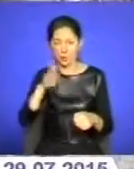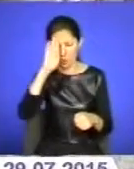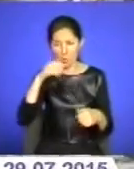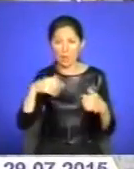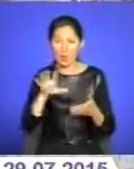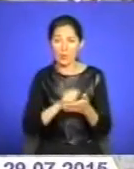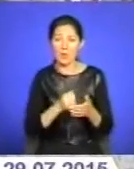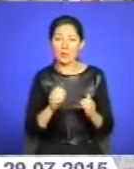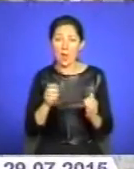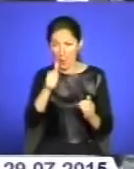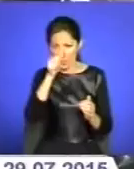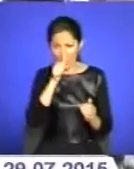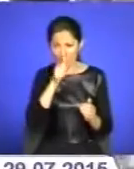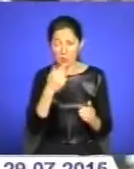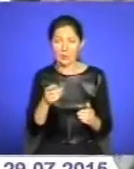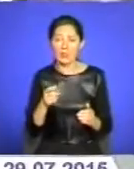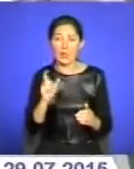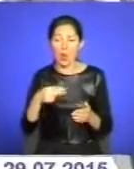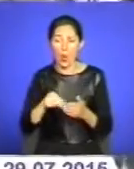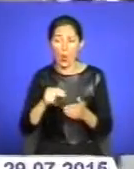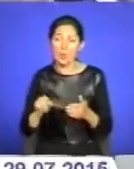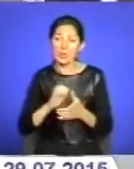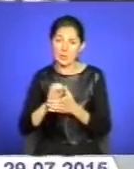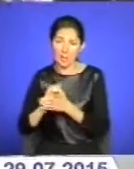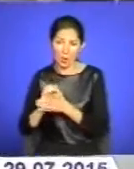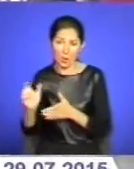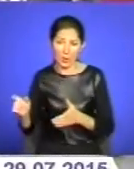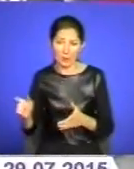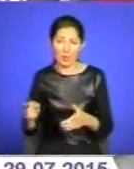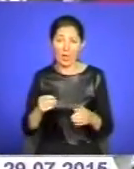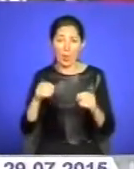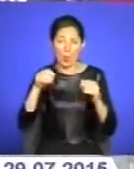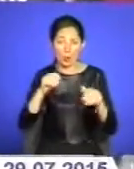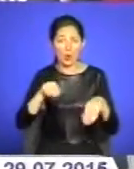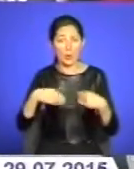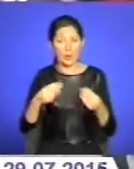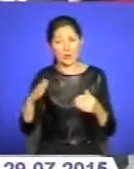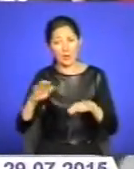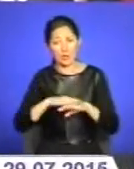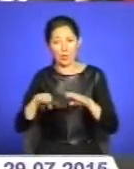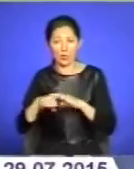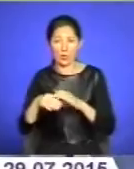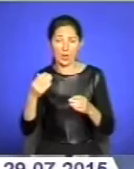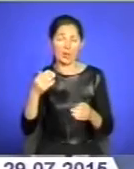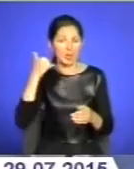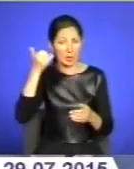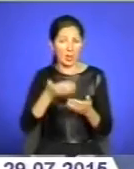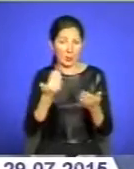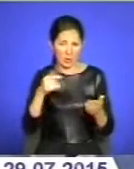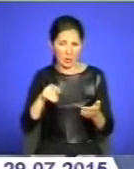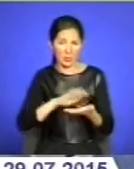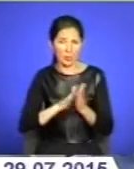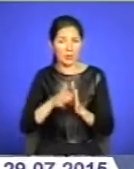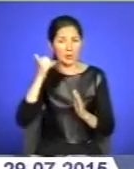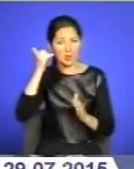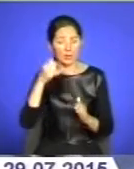клієнтами здебільшого були знайомі. Порошок передавав їм із рук у руки, попередньо домовившись про зустріч по телефону. Один із збутчиків,